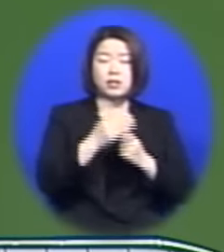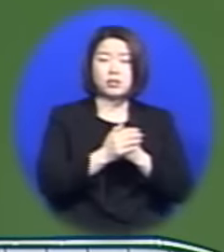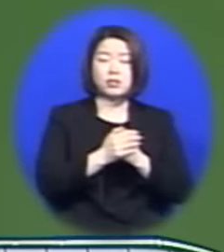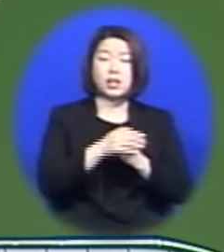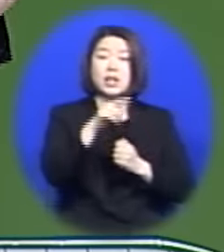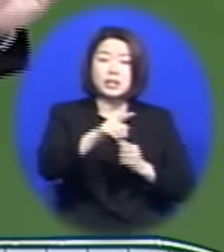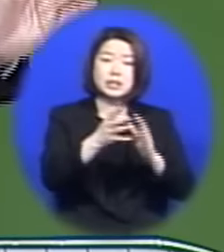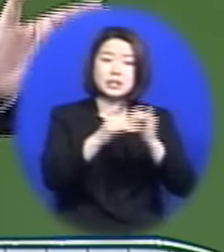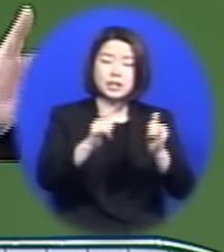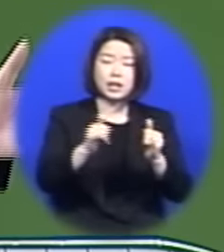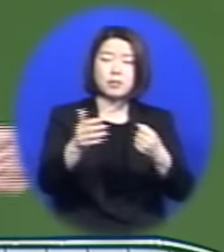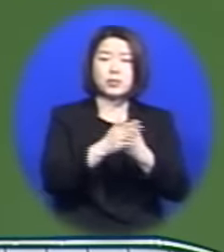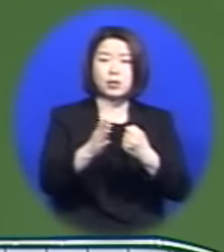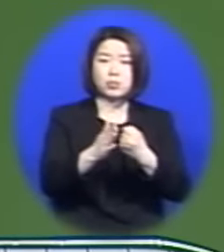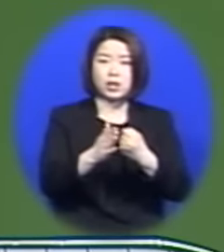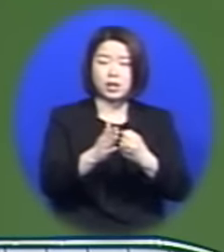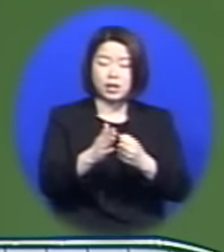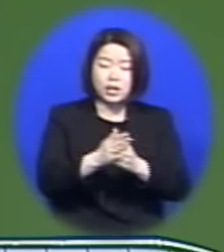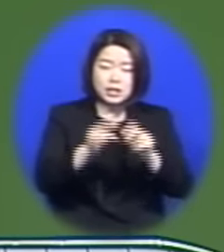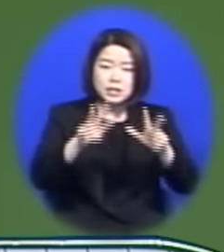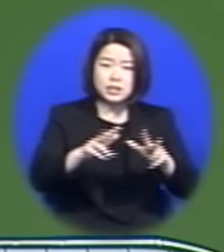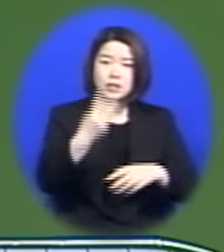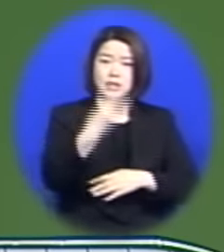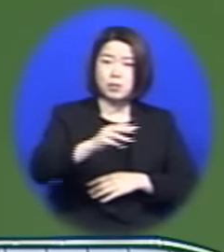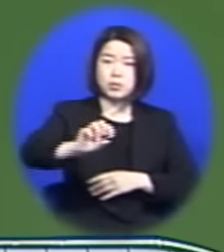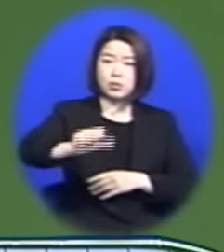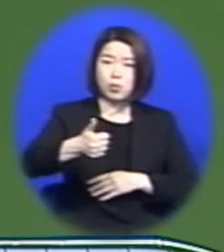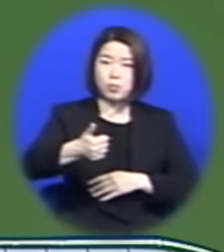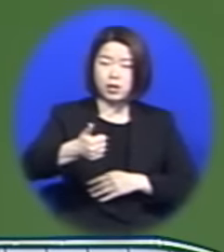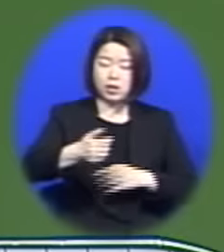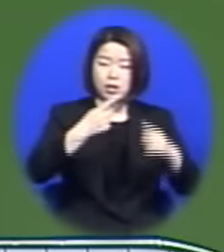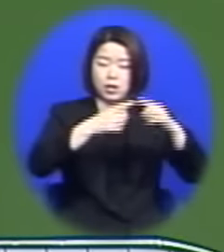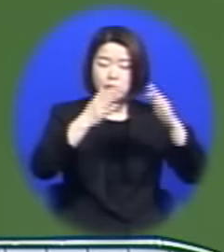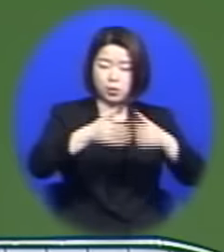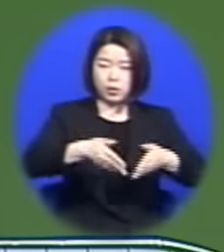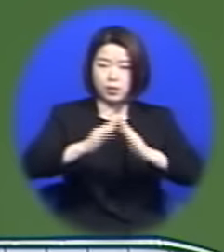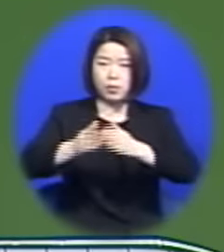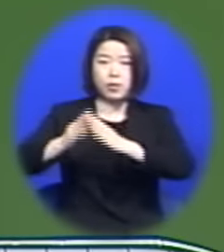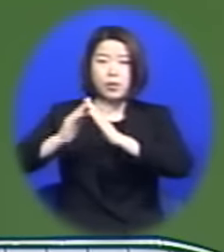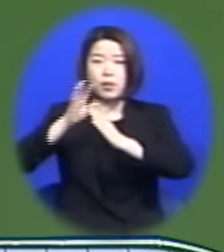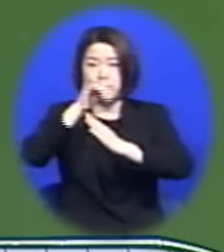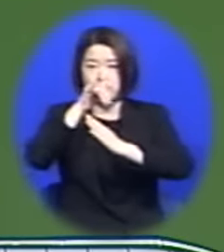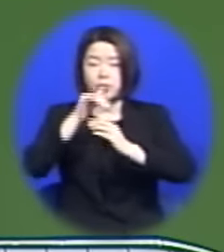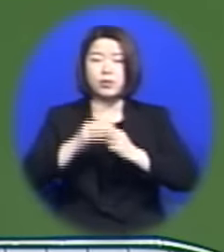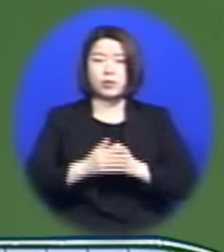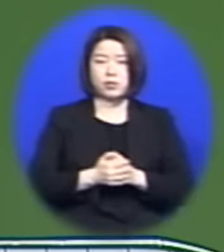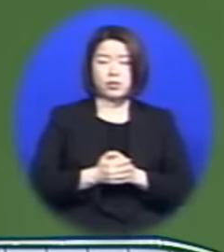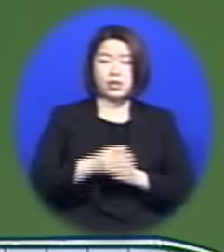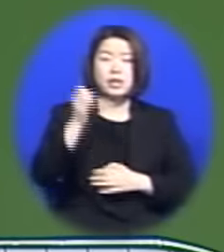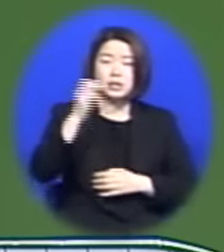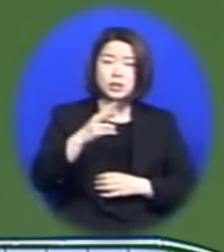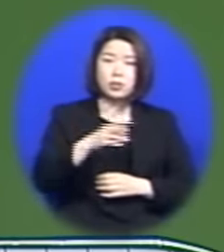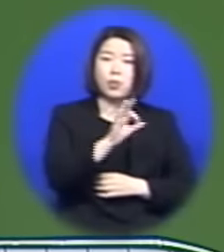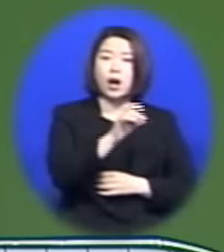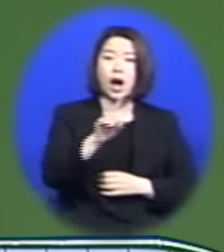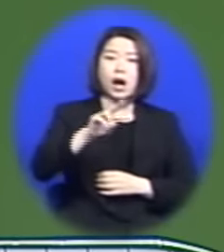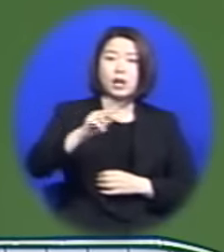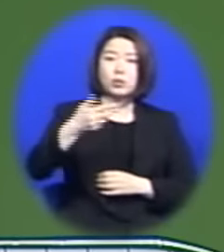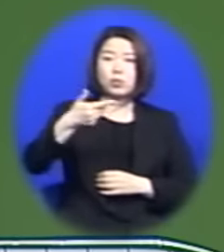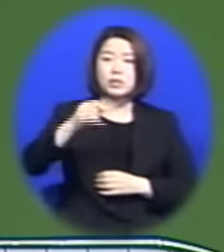미얀마에 3,500명의 교회가 세워져 있다는 그리고 아도니람